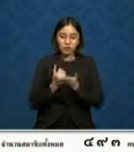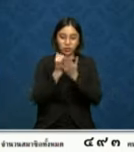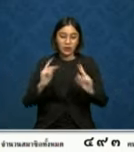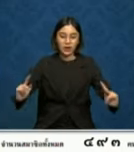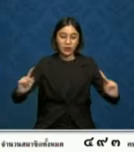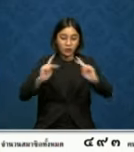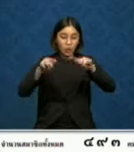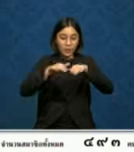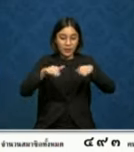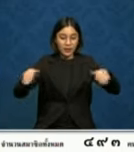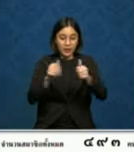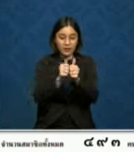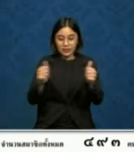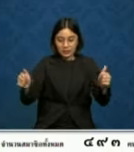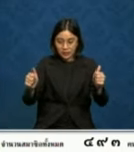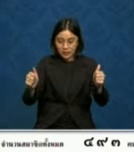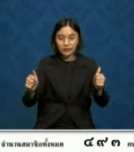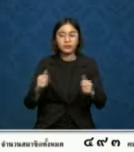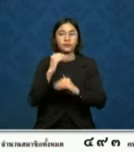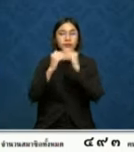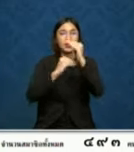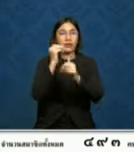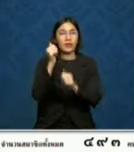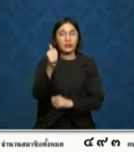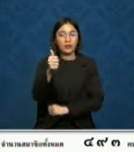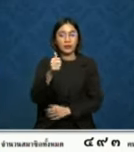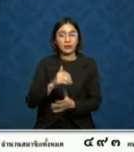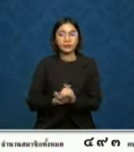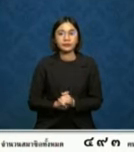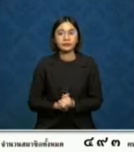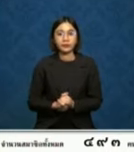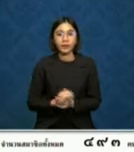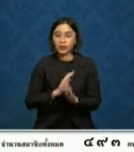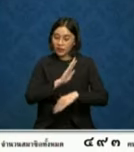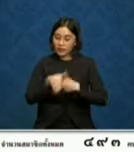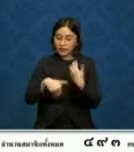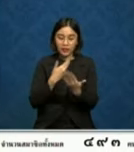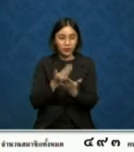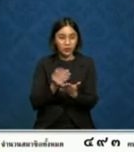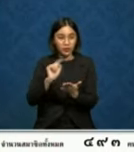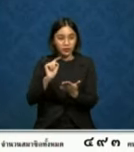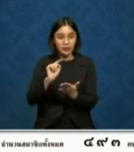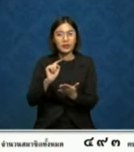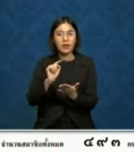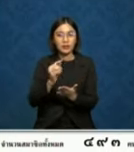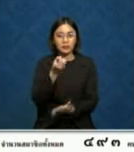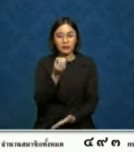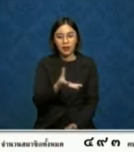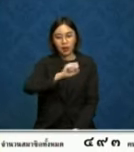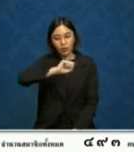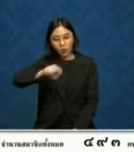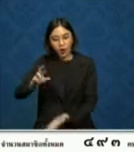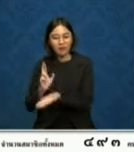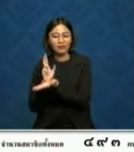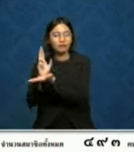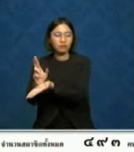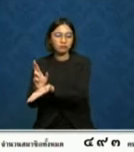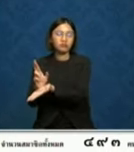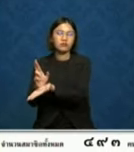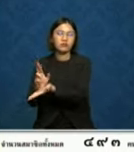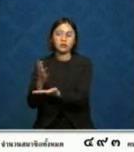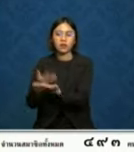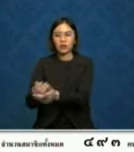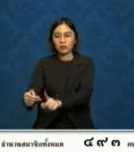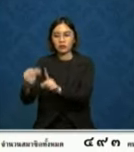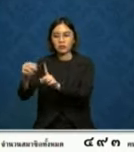ประสิทธิภาพและประสิทธิผลยิ่งขึ้นสิ่งเหล่านี้มีมูลค่ามากกว่าการมอบโลกเกียรติคุณราคา